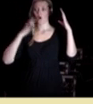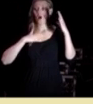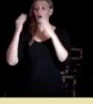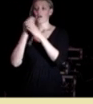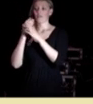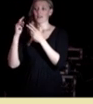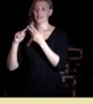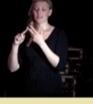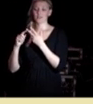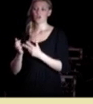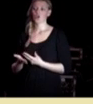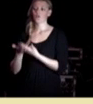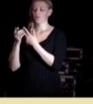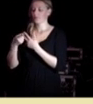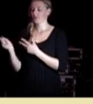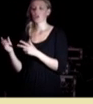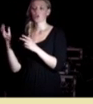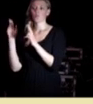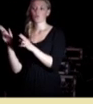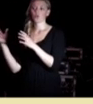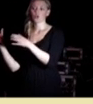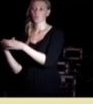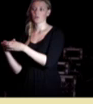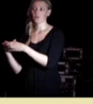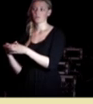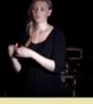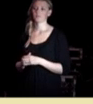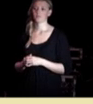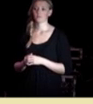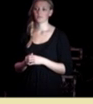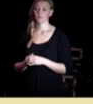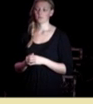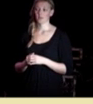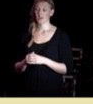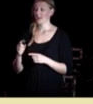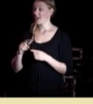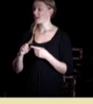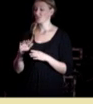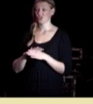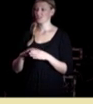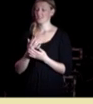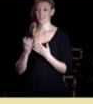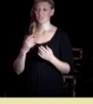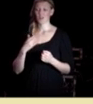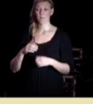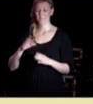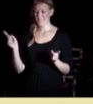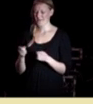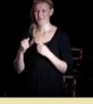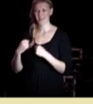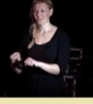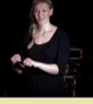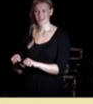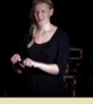ta et felles løft for denne brukergruppen. Det danske sundhetsvesenet har gjort det. Jeg synes ikke vi skal være mindre